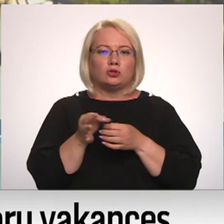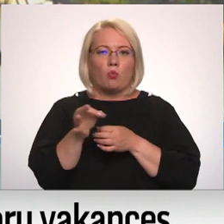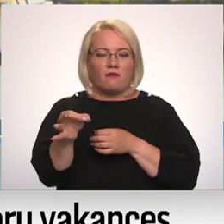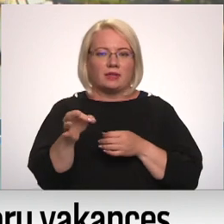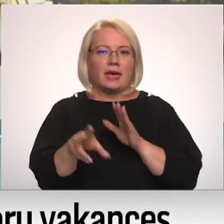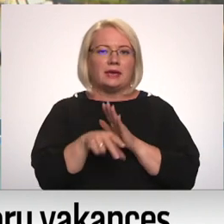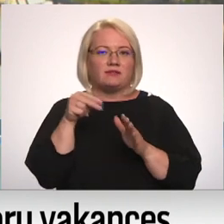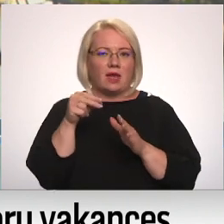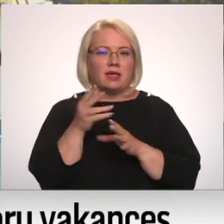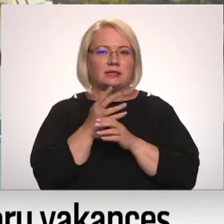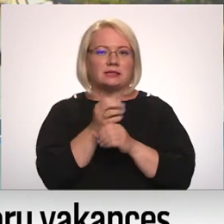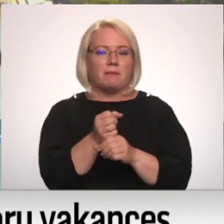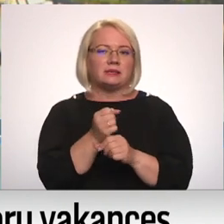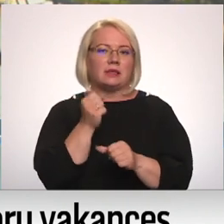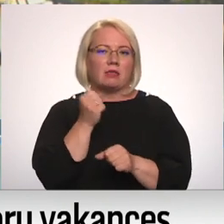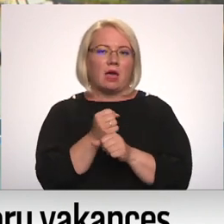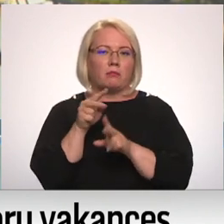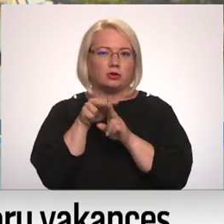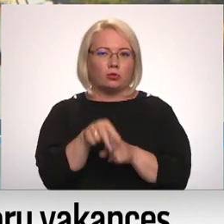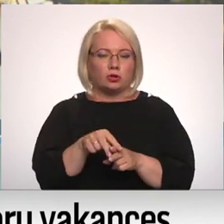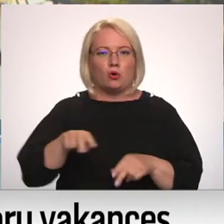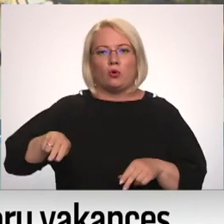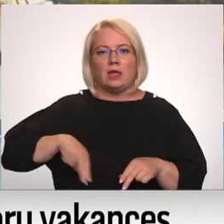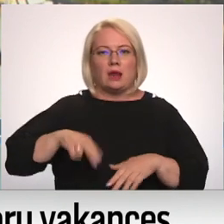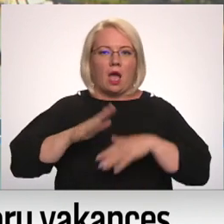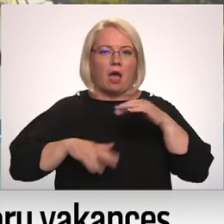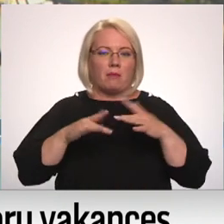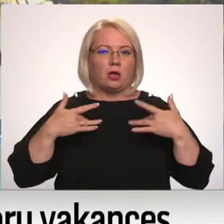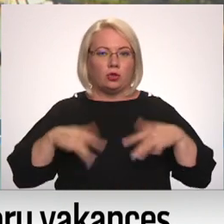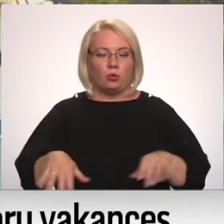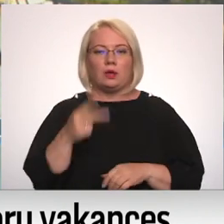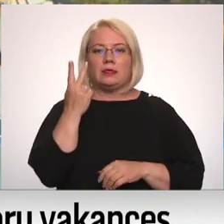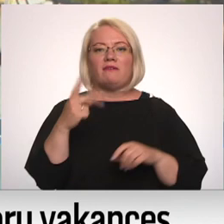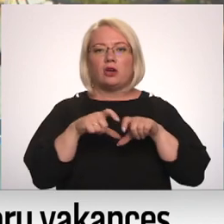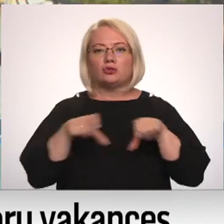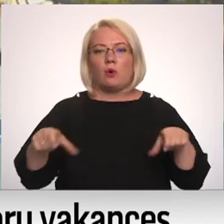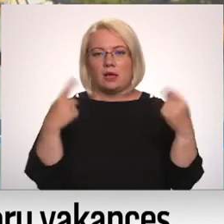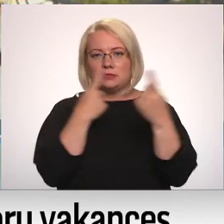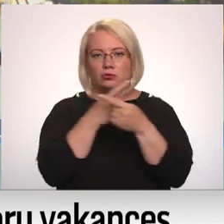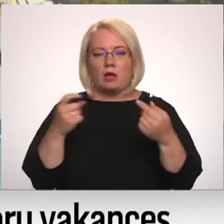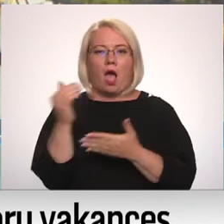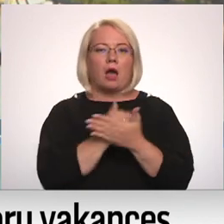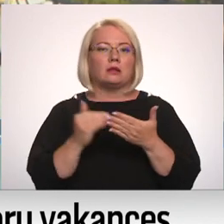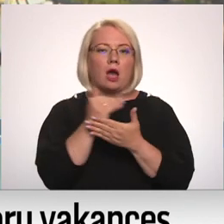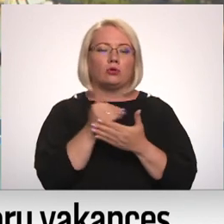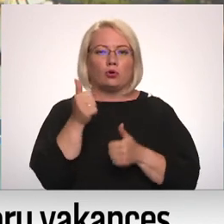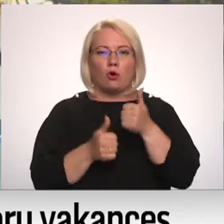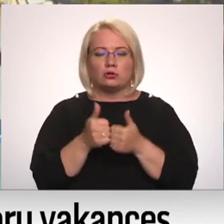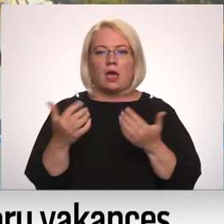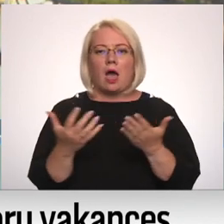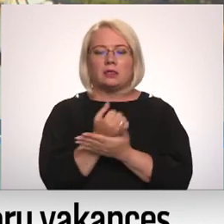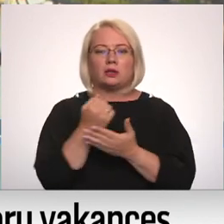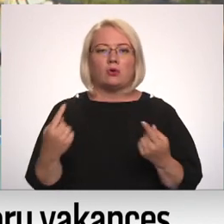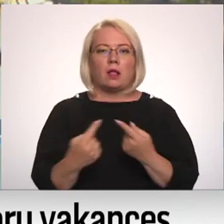izvēlējušies samazināt darba slodzi un atstāt direktoru amatu. Divām skolām tikšot izsludināts atkārtots konkurss, lai atrastu